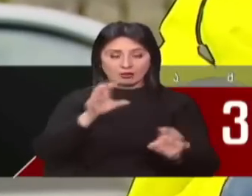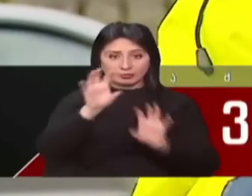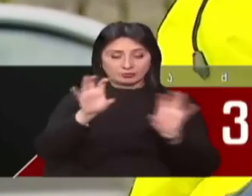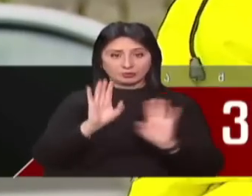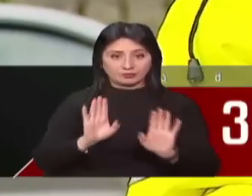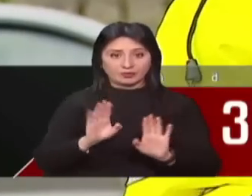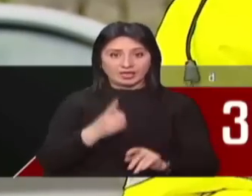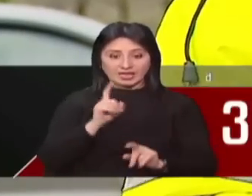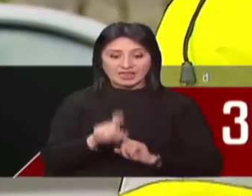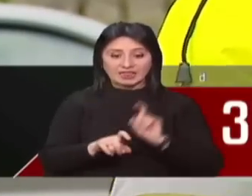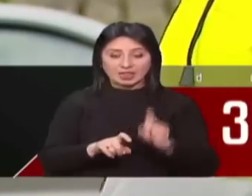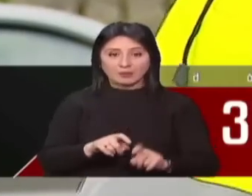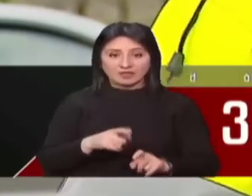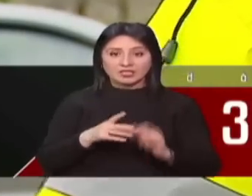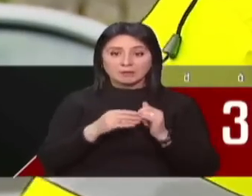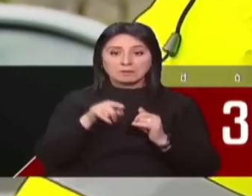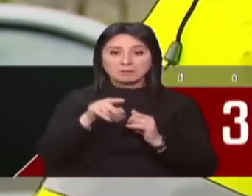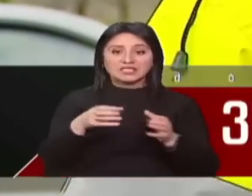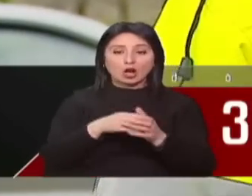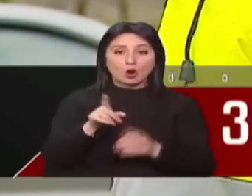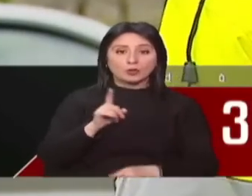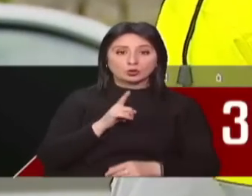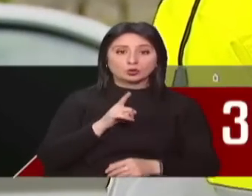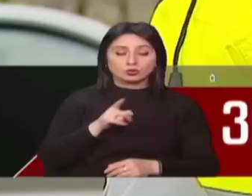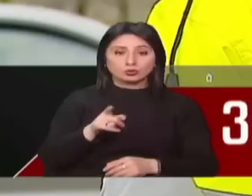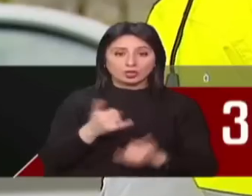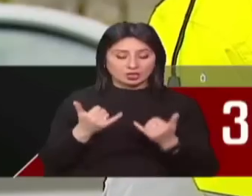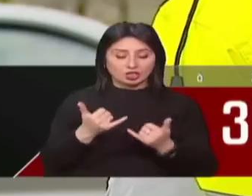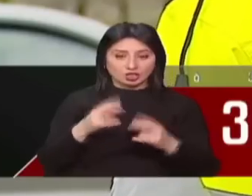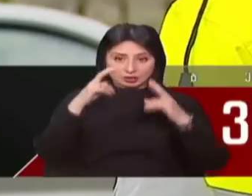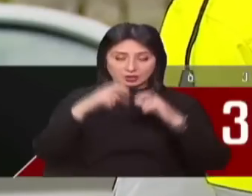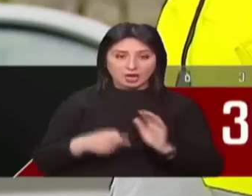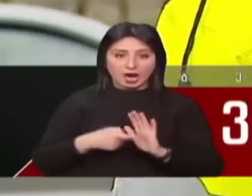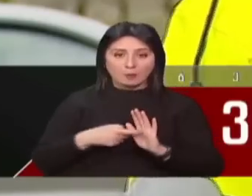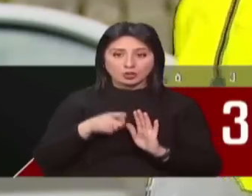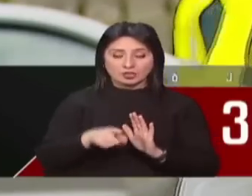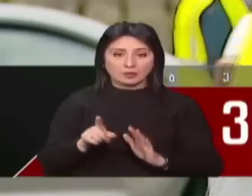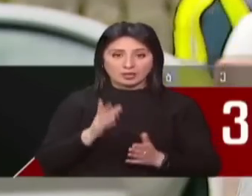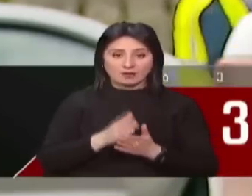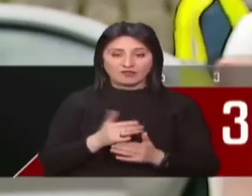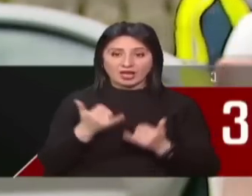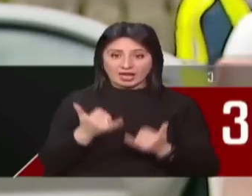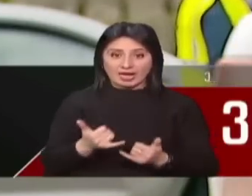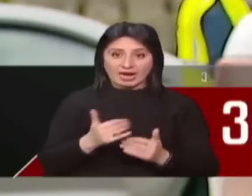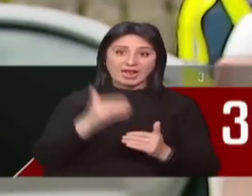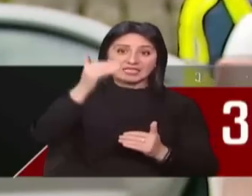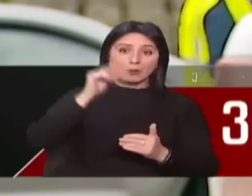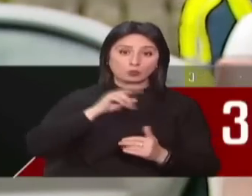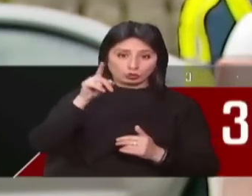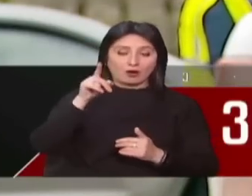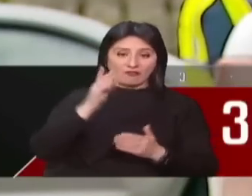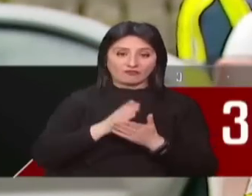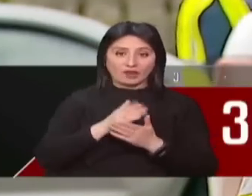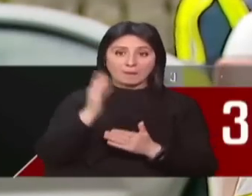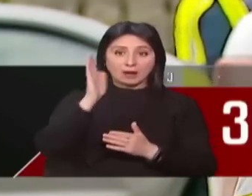მონიტორინგს. კიდევ ერთი ნაბიჯია გეოლოგიური კომპანიის მოწვევა დაუყოვნებლივი გამოძიების ჩასატარებლად. ახლა ისინი ზემოთ მუშაობენ. როგორც